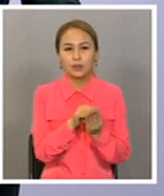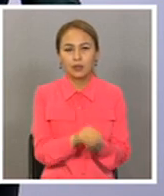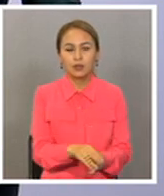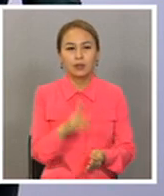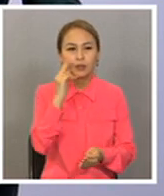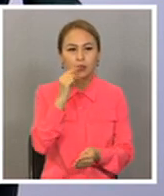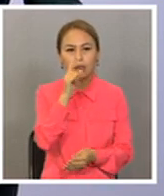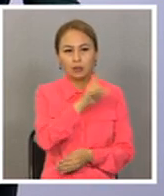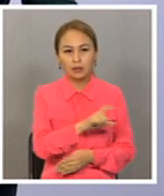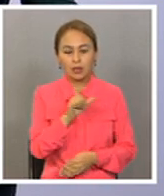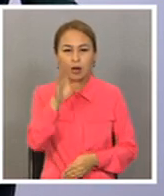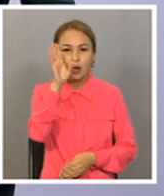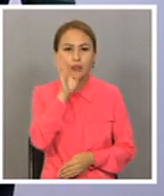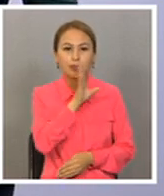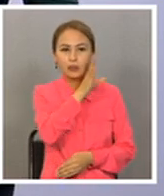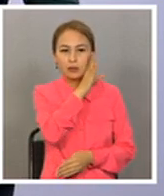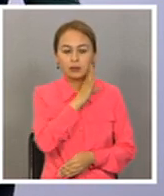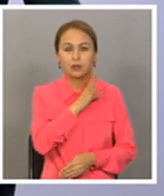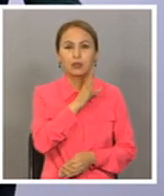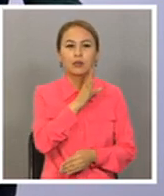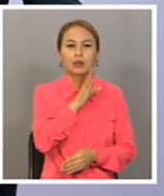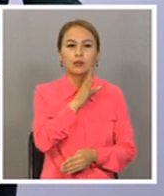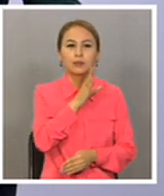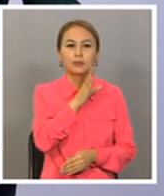мен әйелдің мүрдесі,